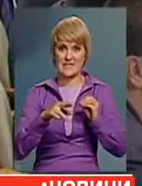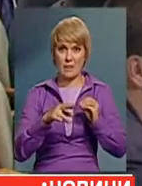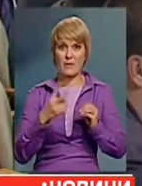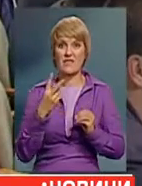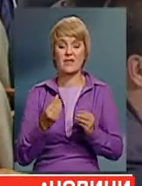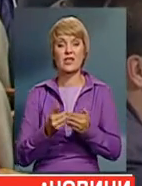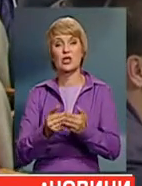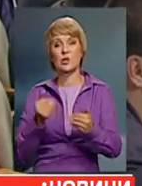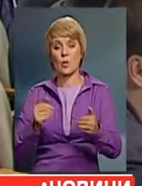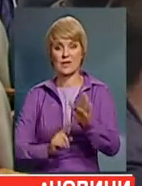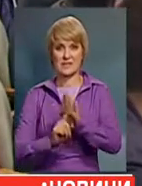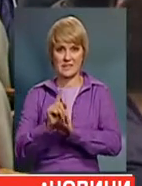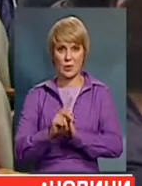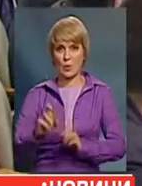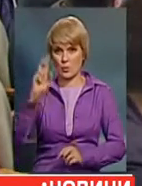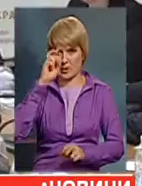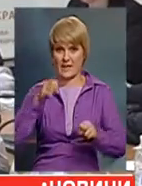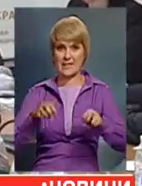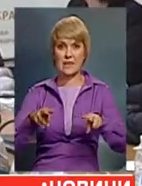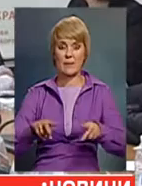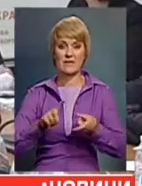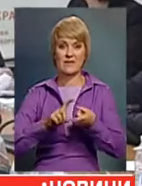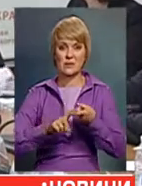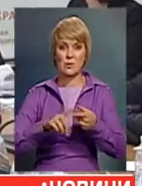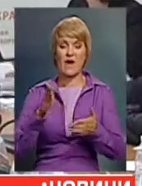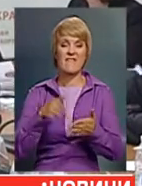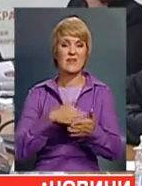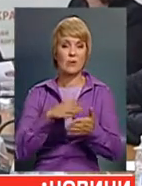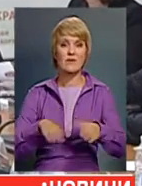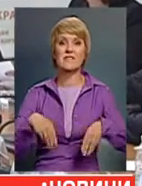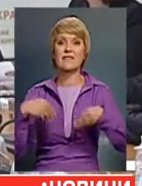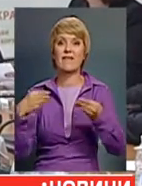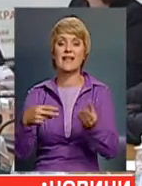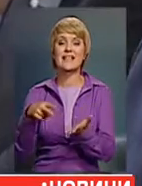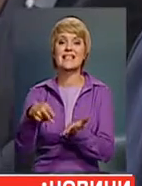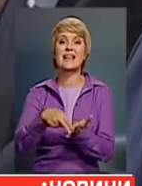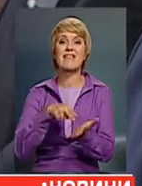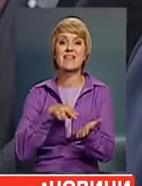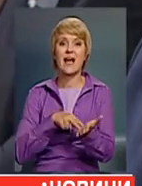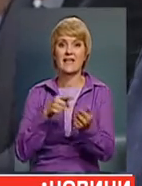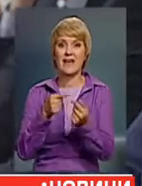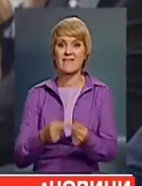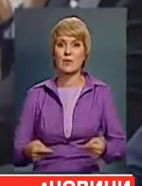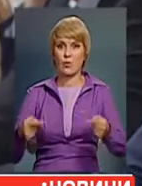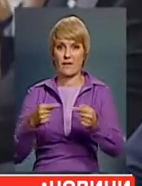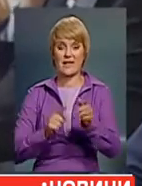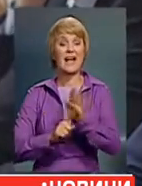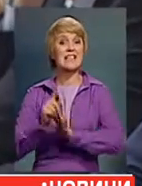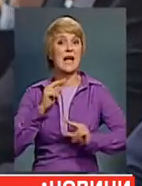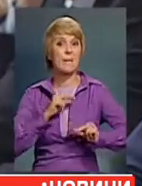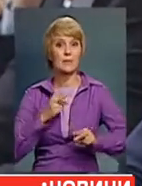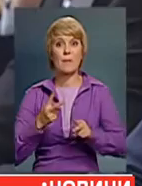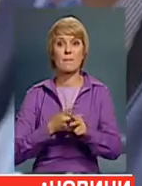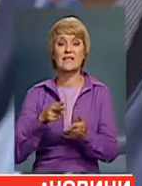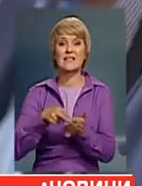до офіційного старту у Держспецзв'язку відмовилися видавати системі сертифікат відповідності. І все одно запустили, але без